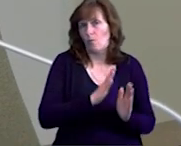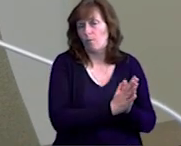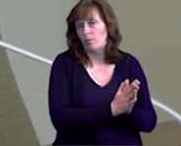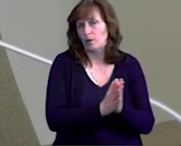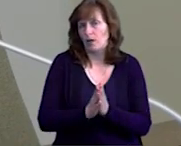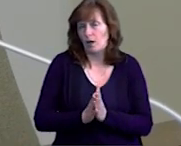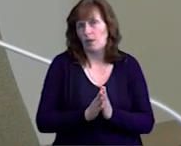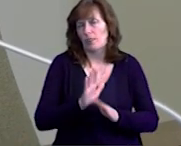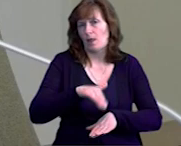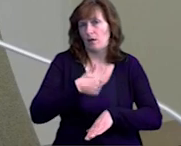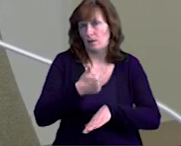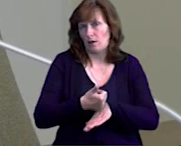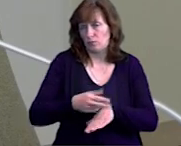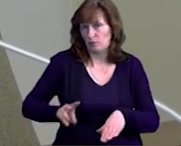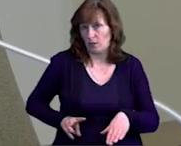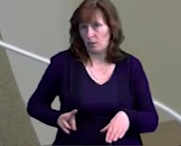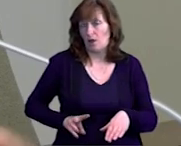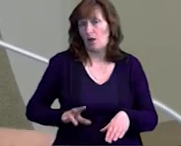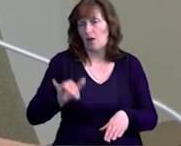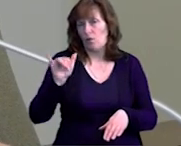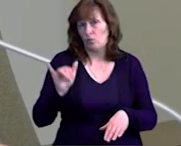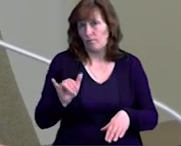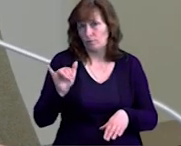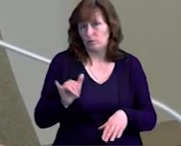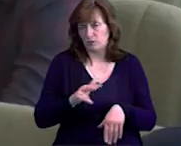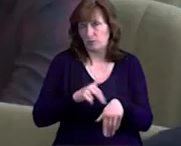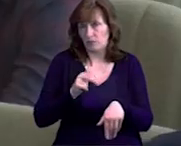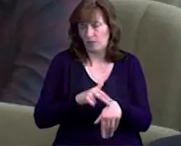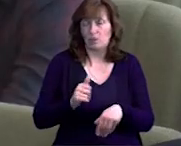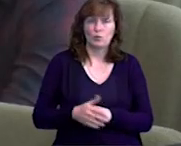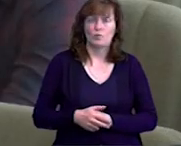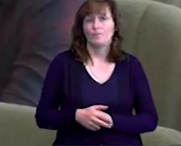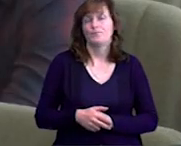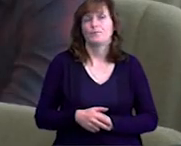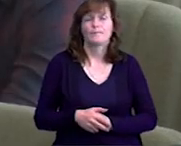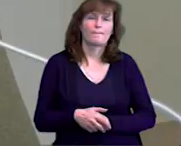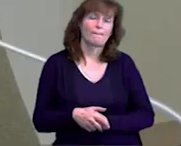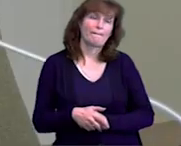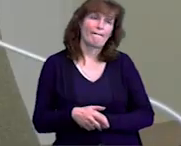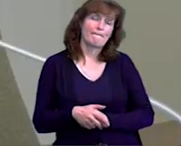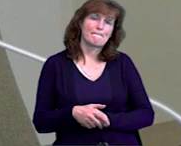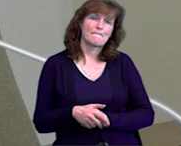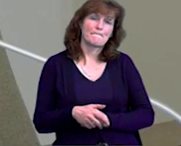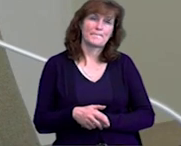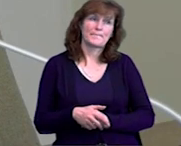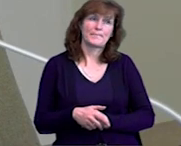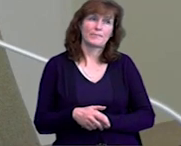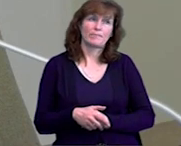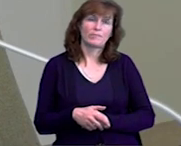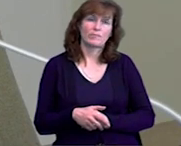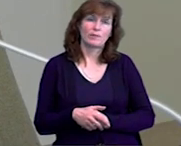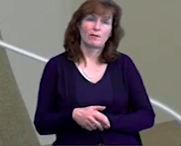прохання ректора, і прохання логічне. Ми висадимо п'ятирічні липи, так? Тобто,